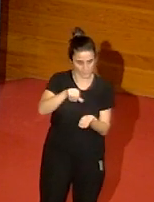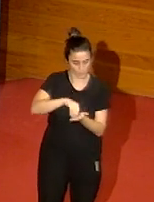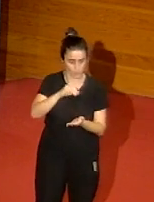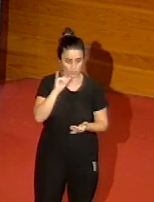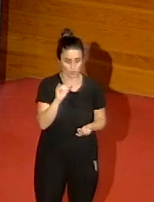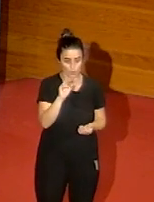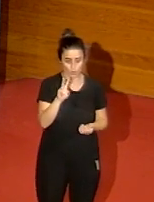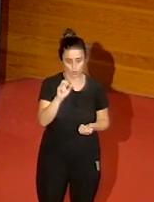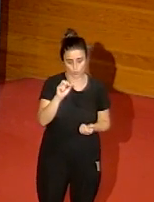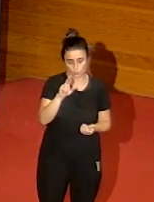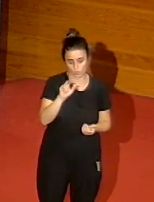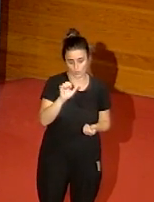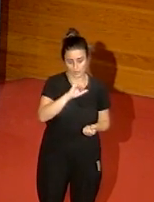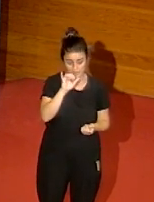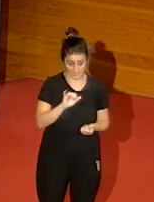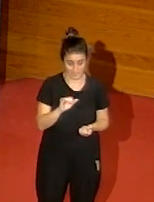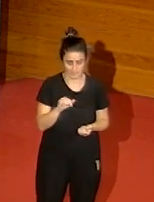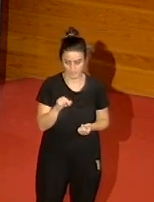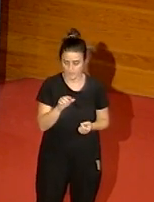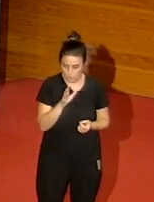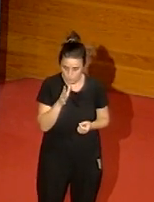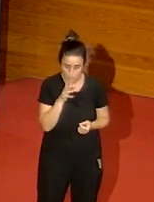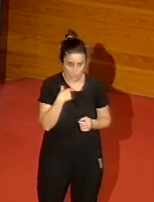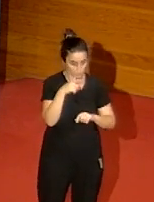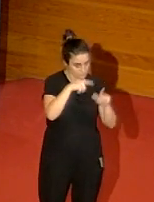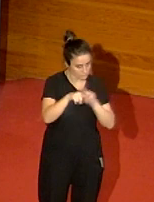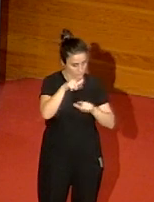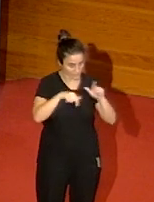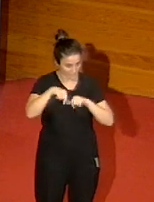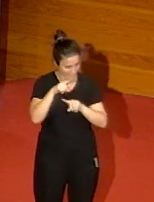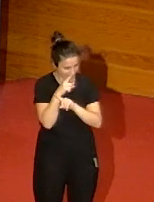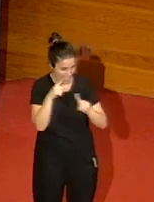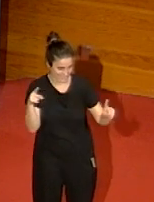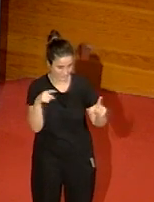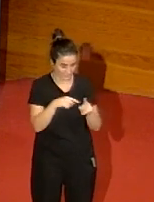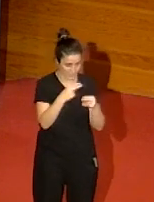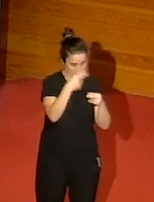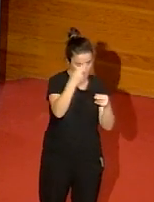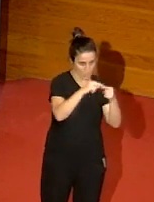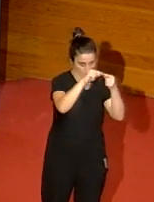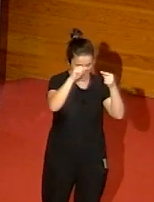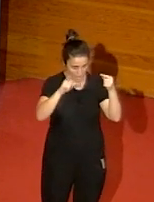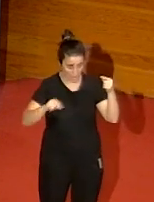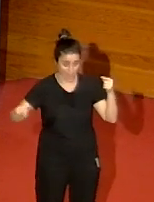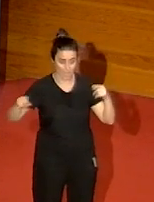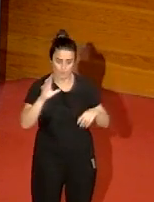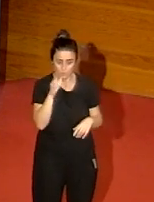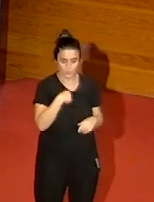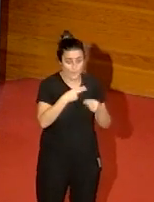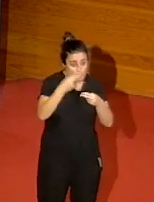nik aurten bidai horiek egin ditu dalako, mugatik mugara. Eta niretzako mugak,